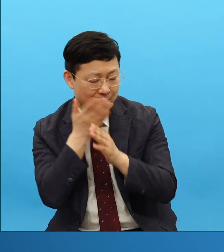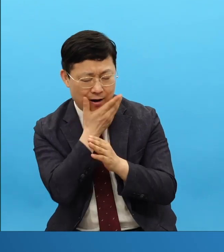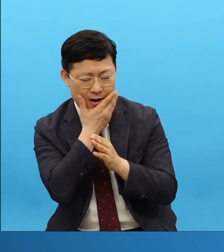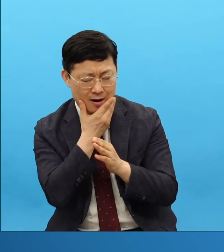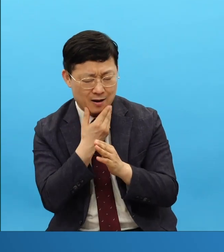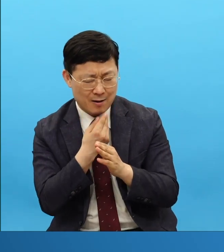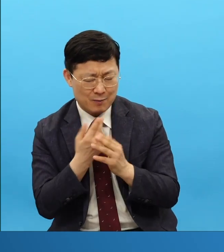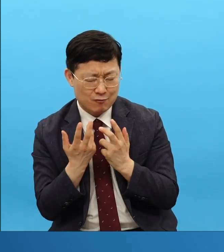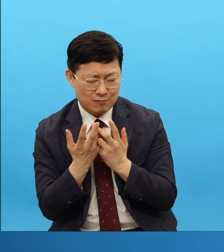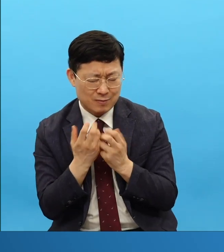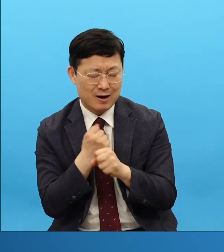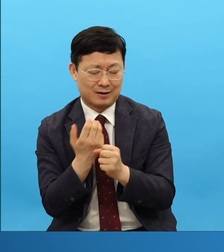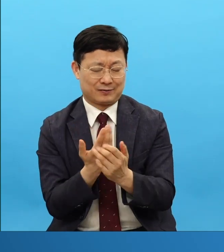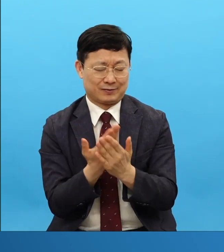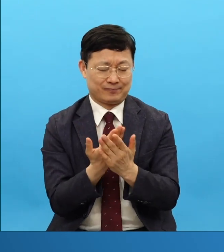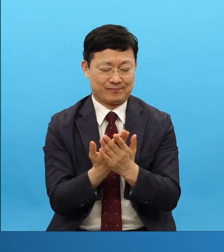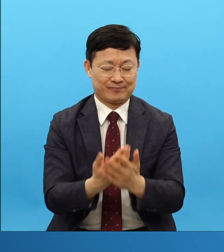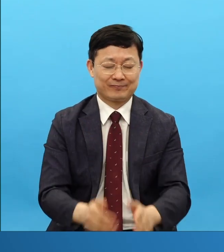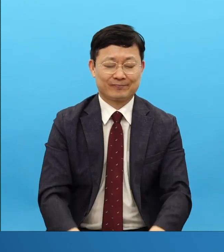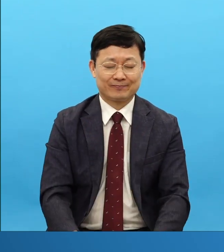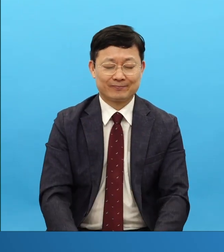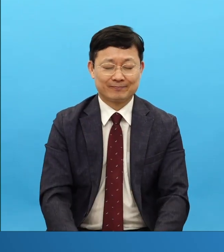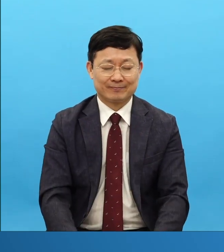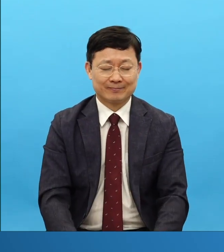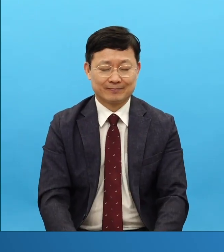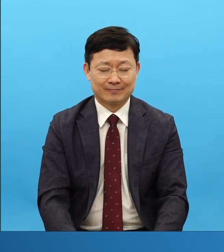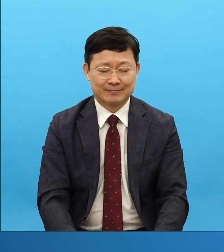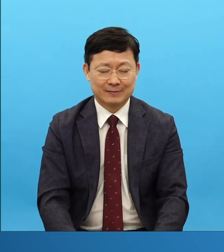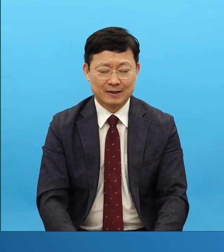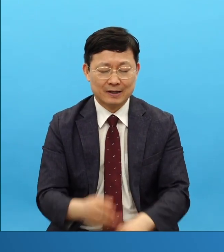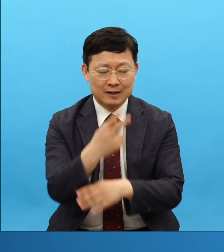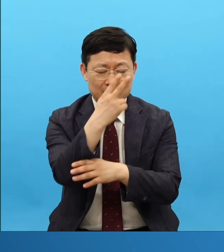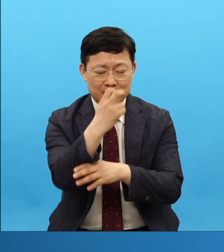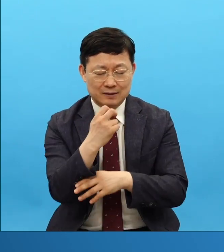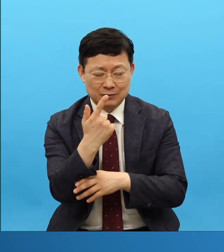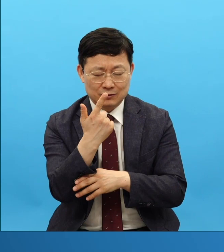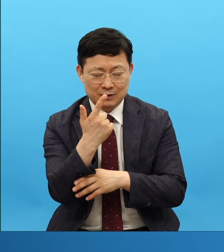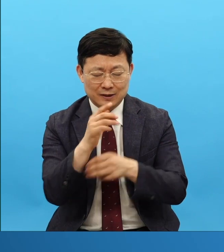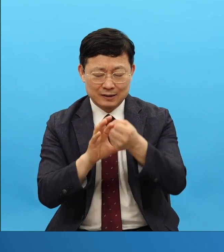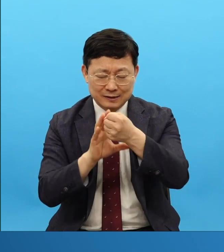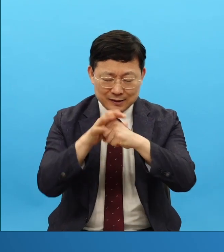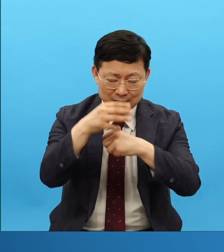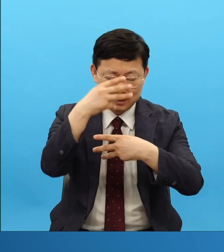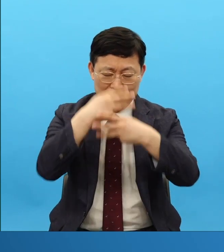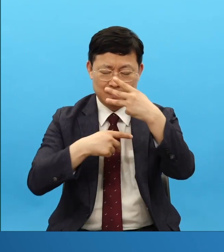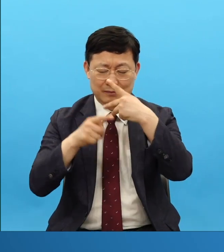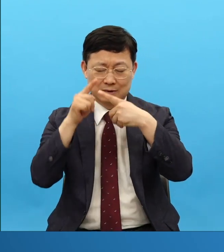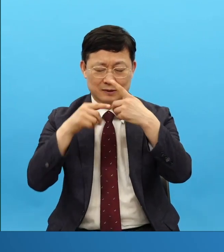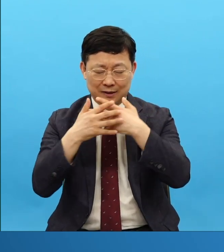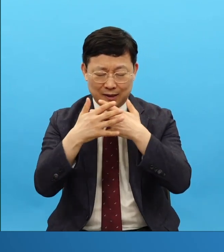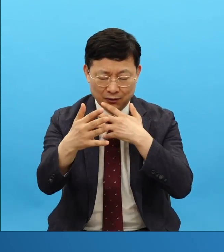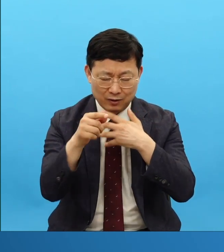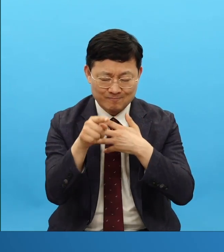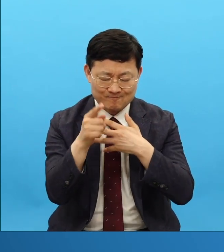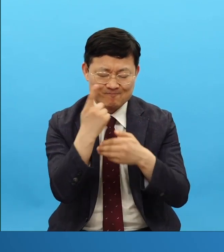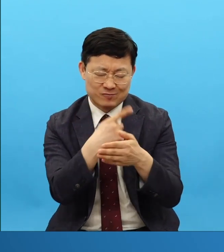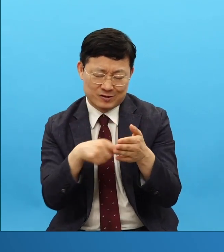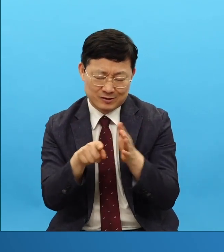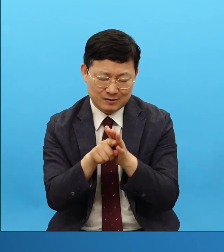시간이 되게 해주세요. 곧 시작될 제26차 세계 렘넌트 대회를 위해